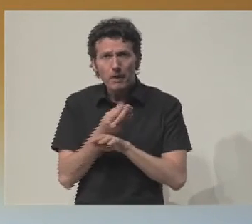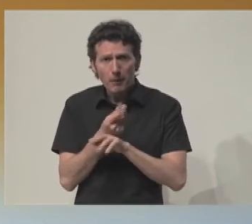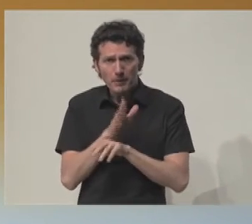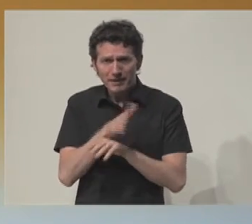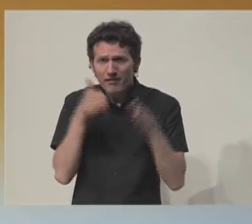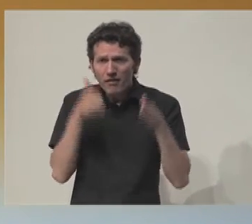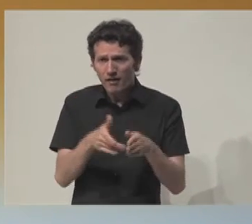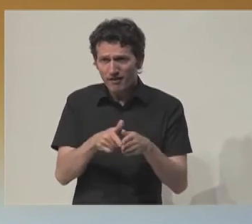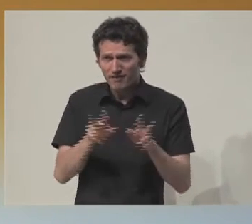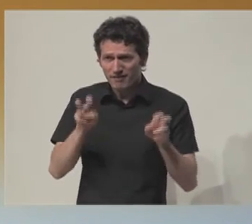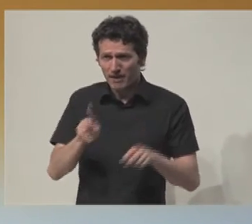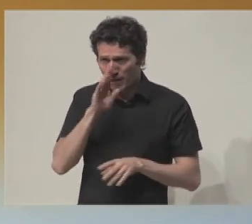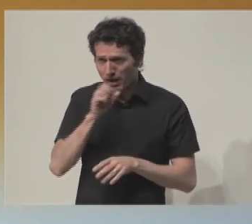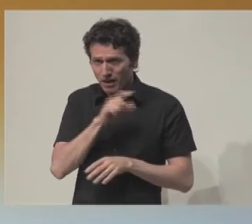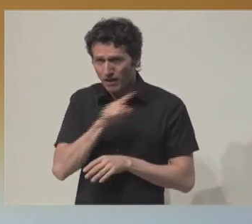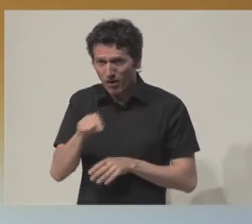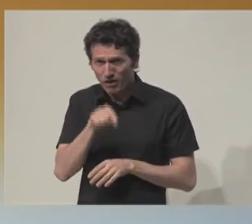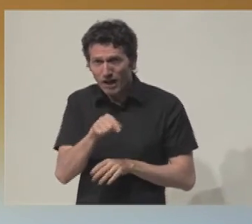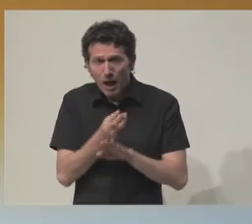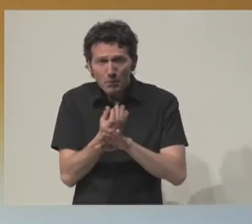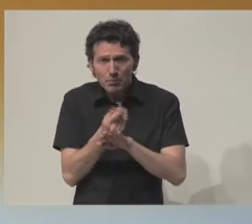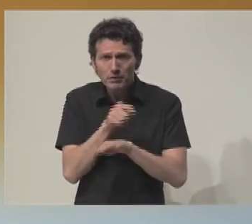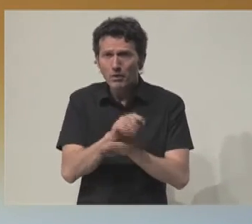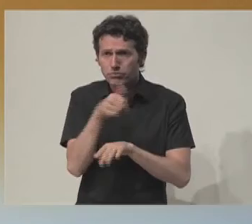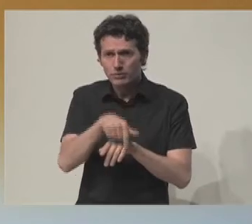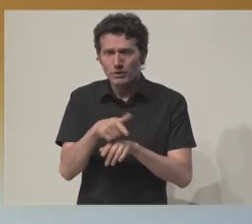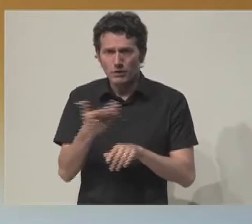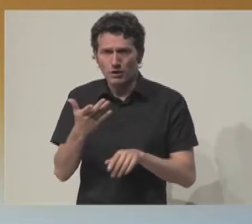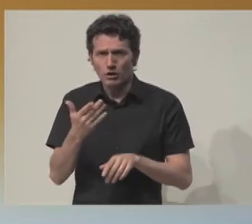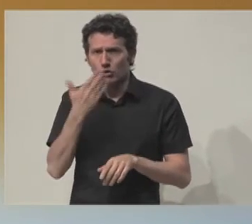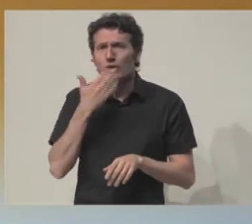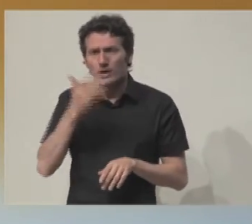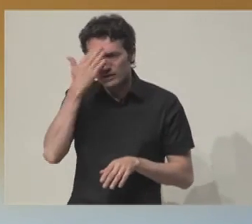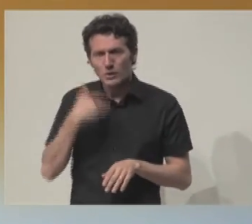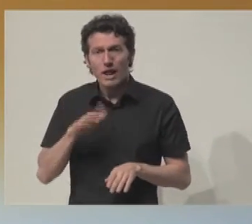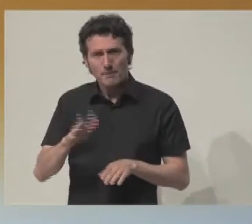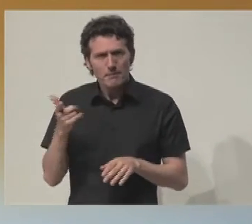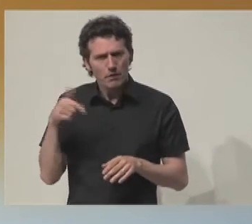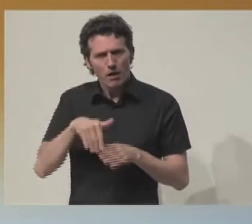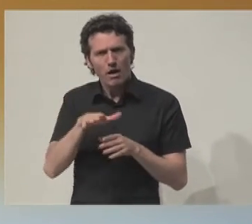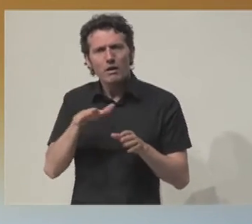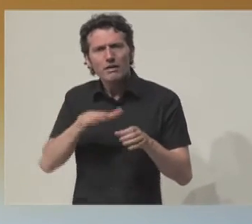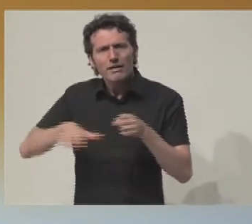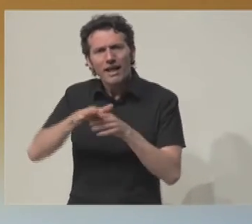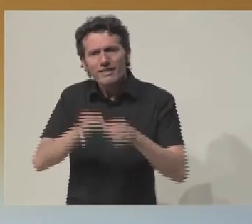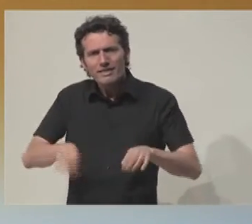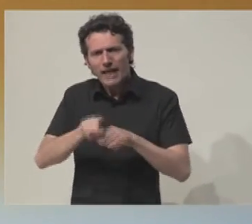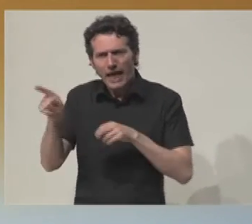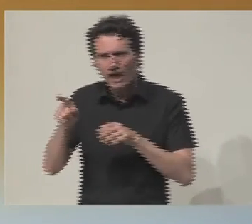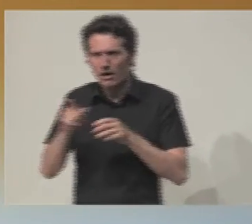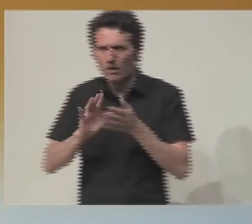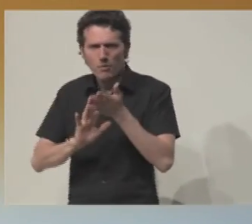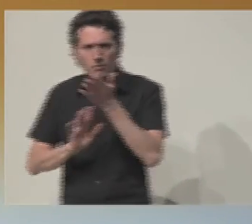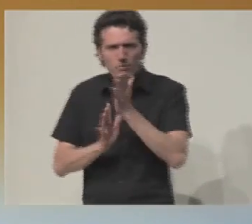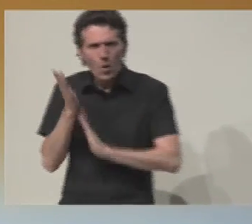j'emploie ce mot dont le foyer est à jérusalem et dans ses faubourgs dans cette terre déchirée brûlés